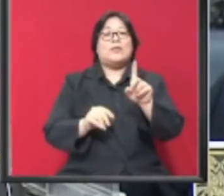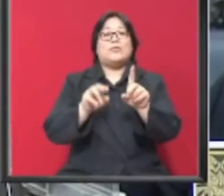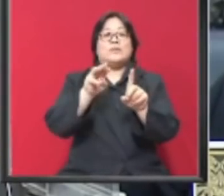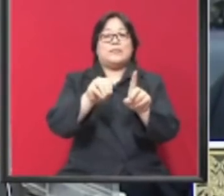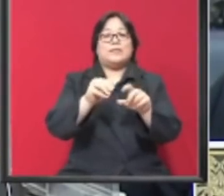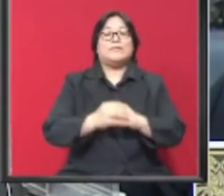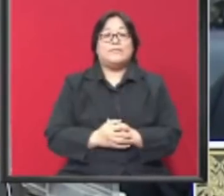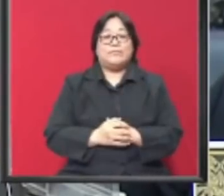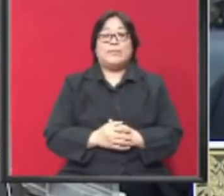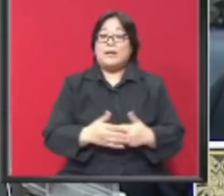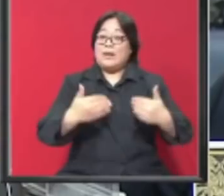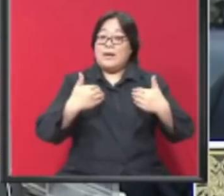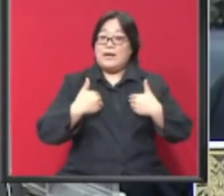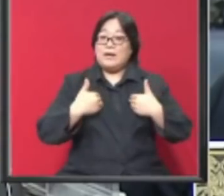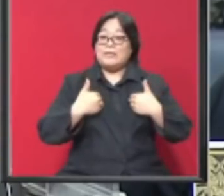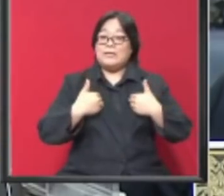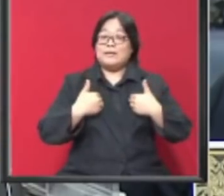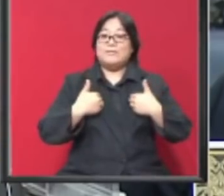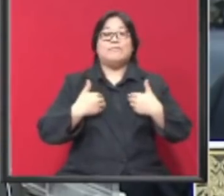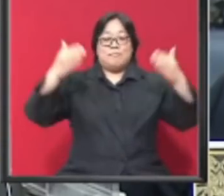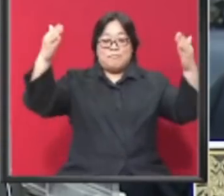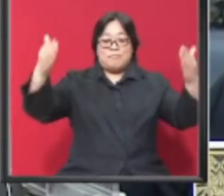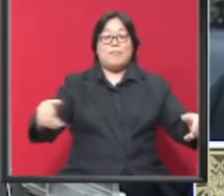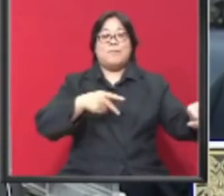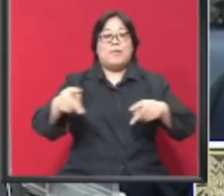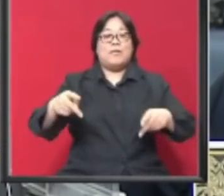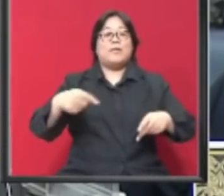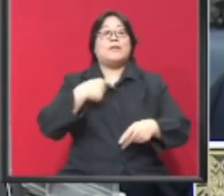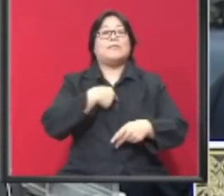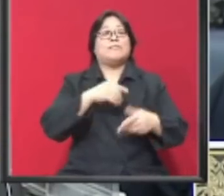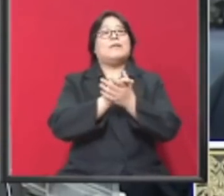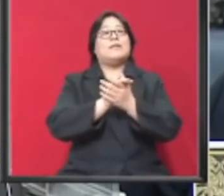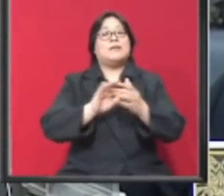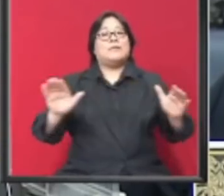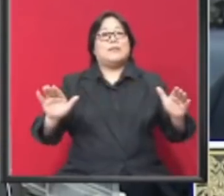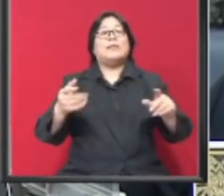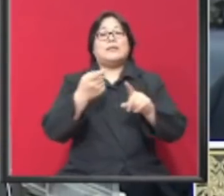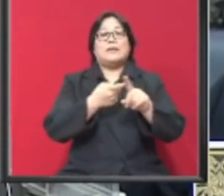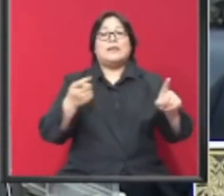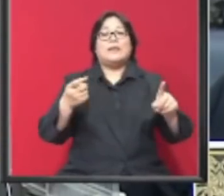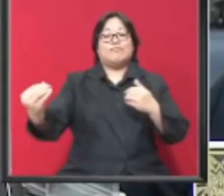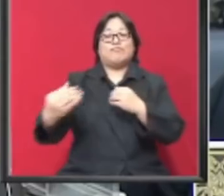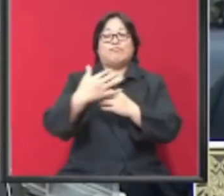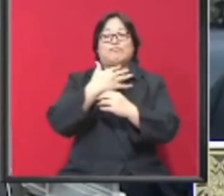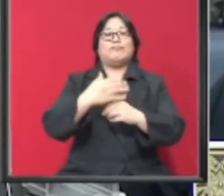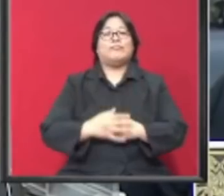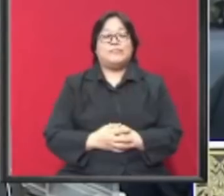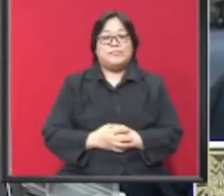meter dengan adanya screen plastik kita lebih terselamat daripada jangkitan